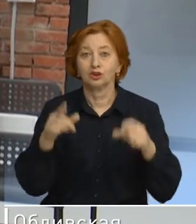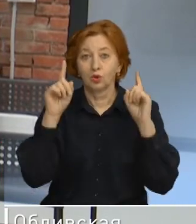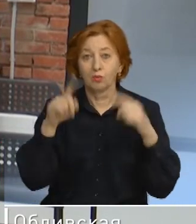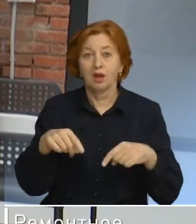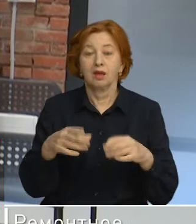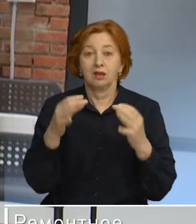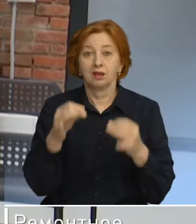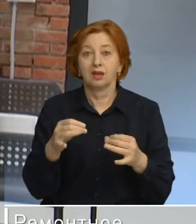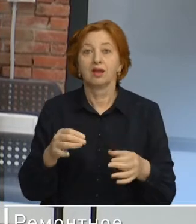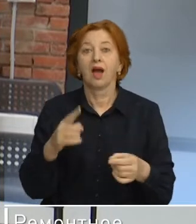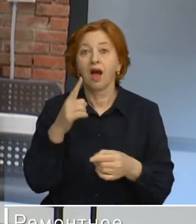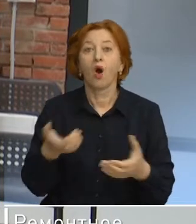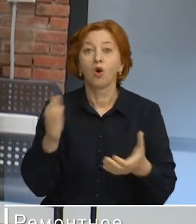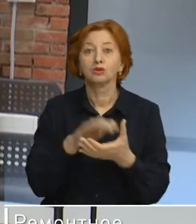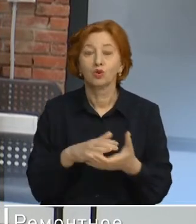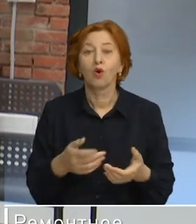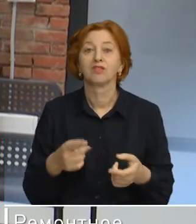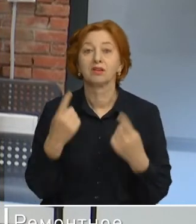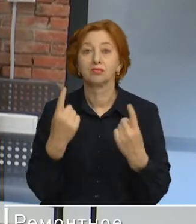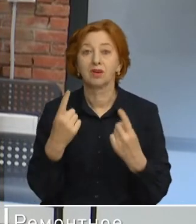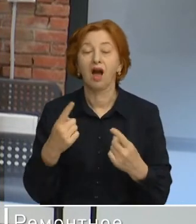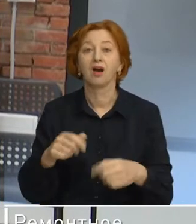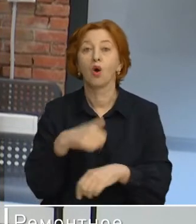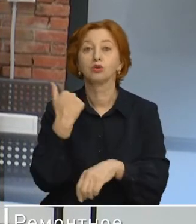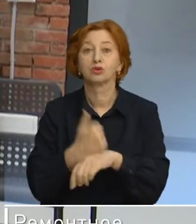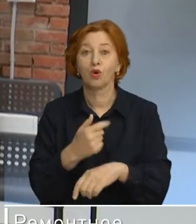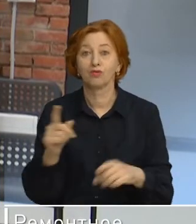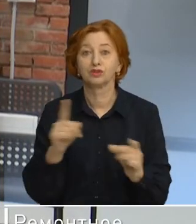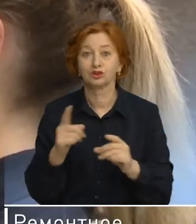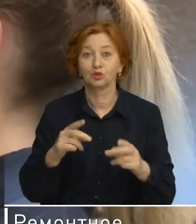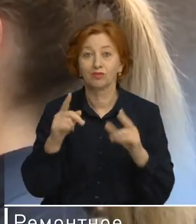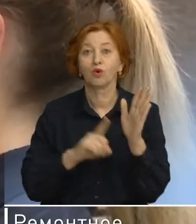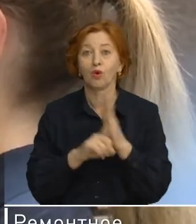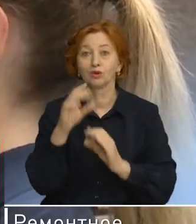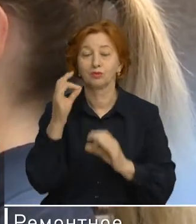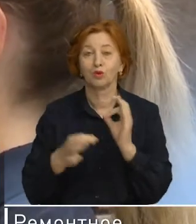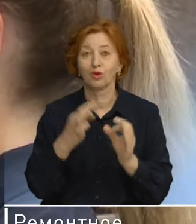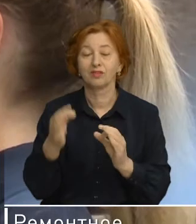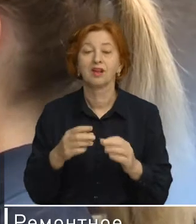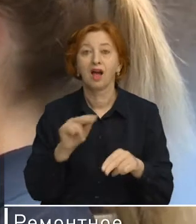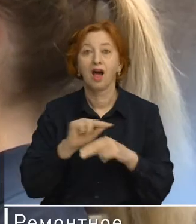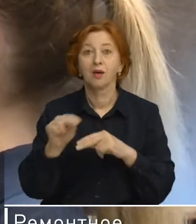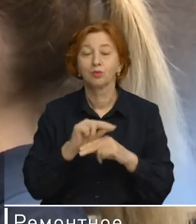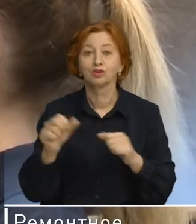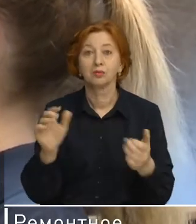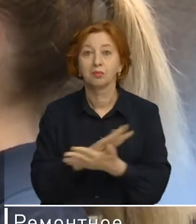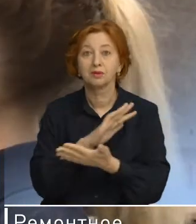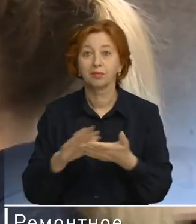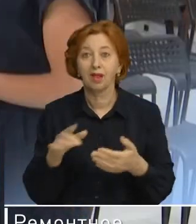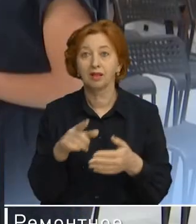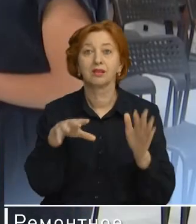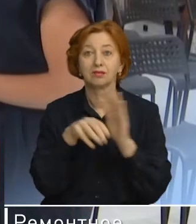в такие основы того, что сегодня происходит в космонавтике. Обучение бесплатное,